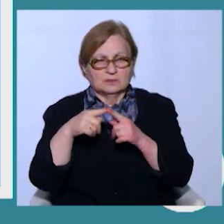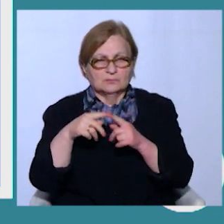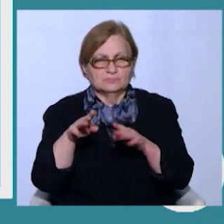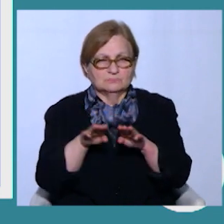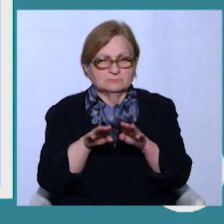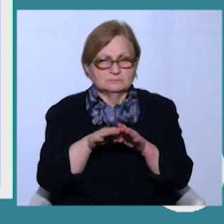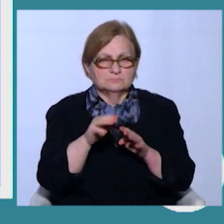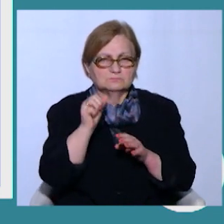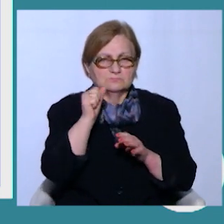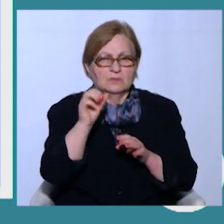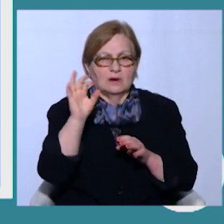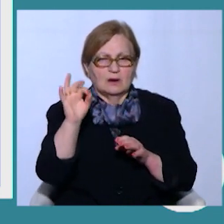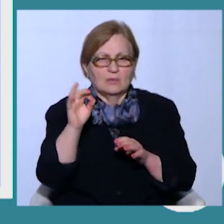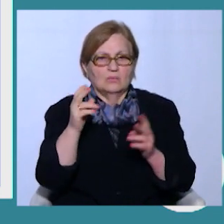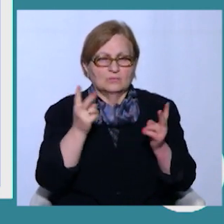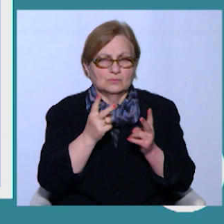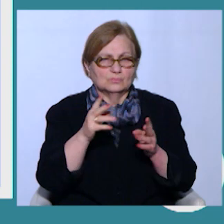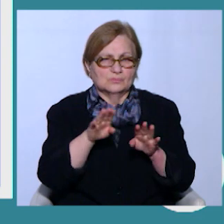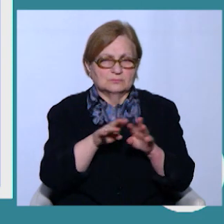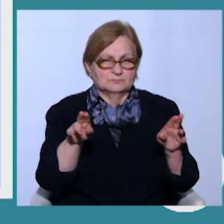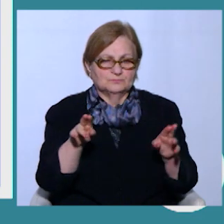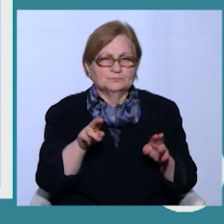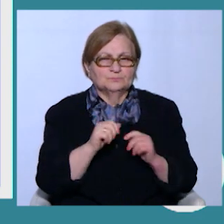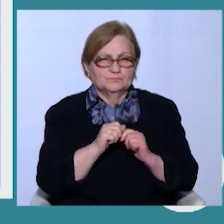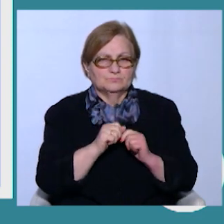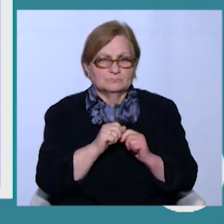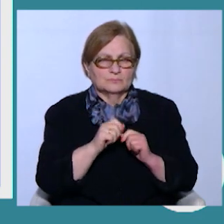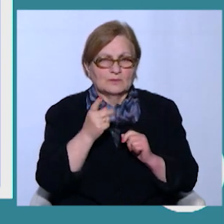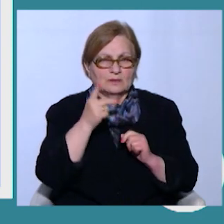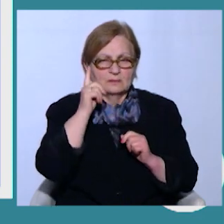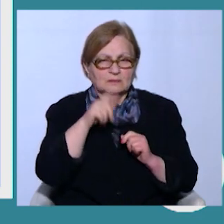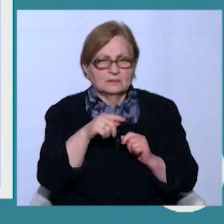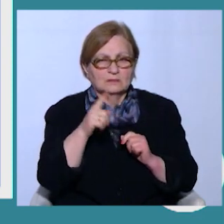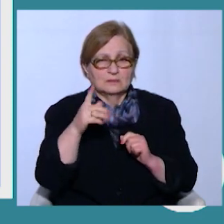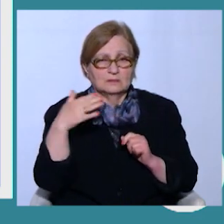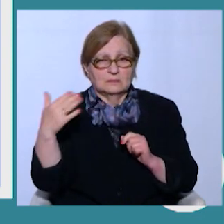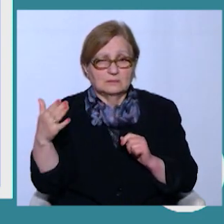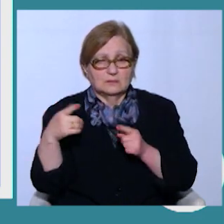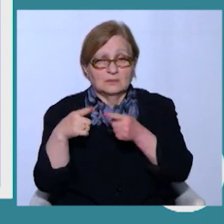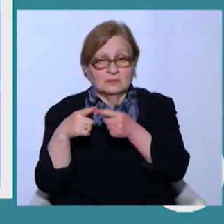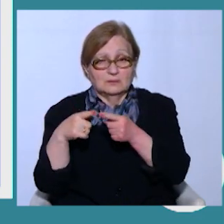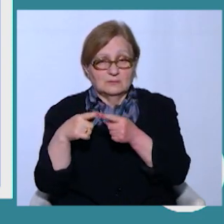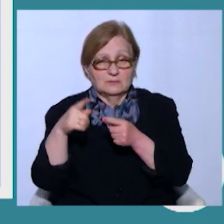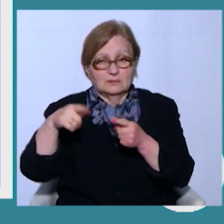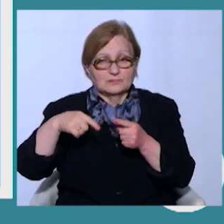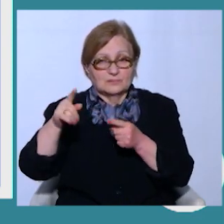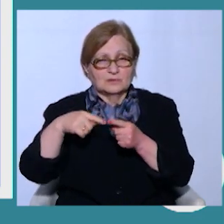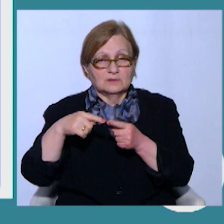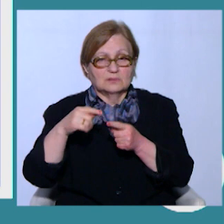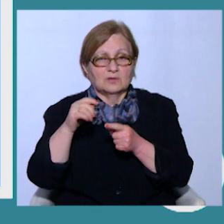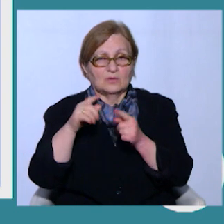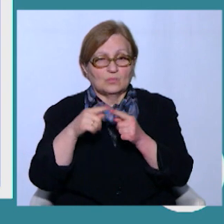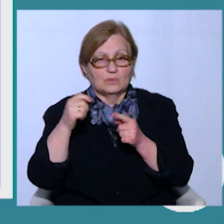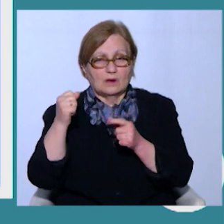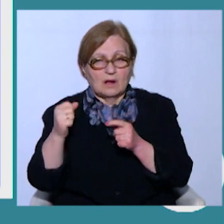AO უდრის OC-ს, ხოლო BO OD-ს. ასევე ვიცით, რომ ერთ გვერდთან მდებარე კუთხეების ჯამი, ანუ კუთხე A-ს